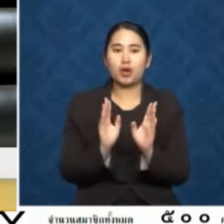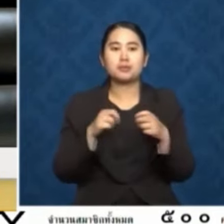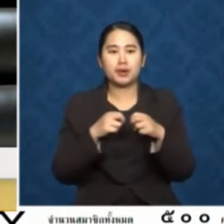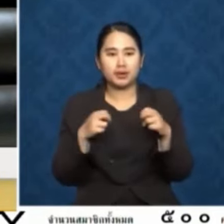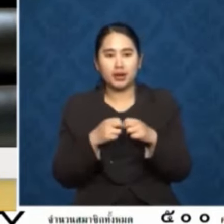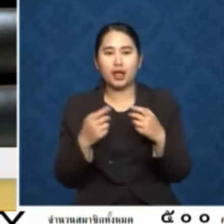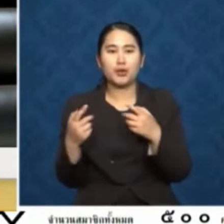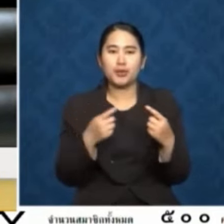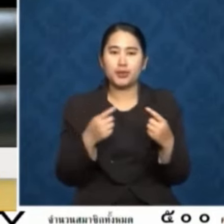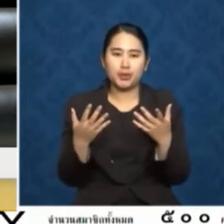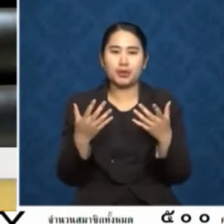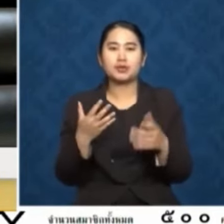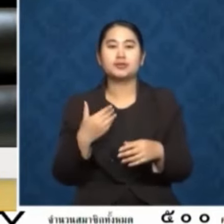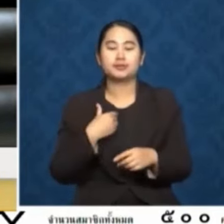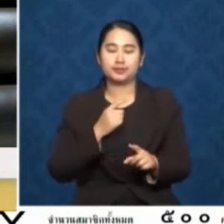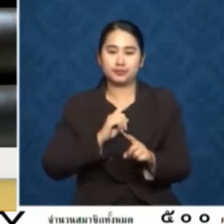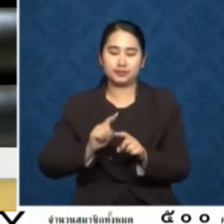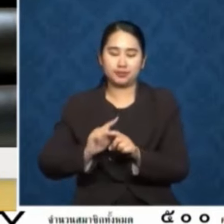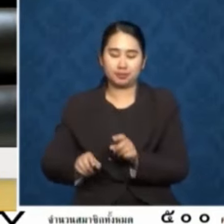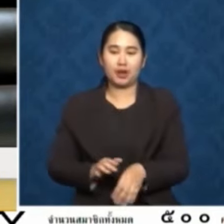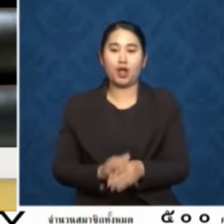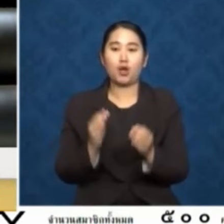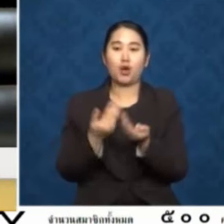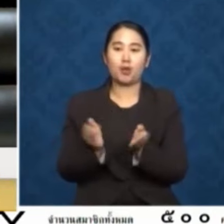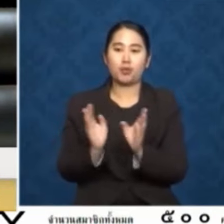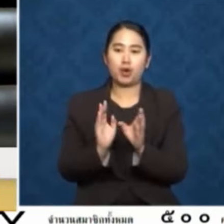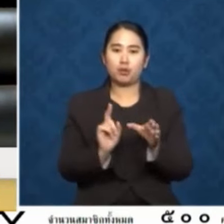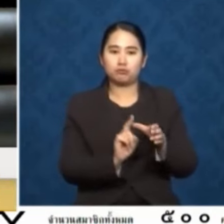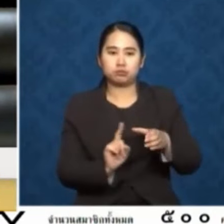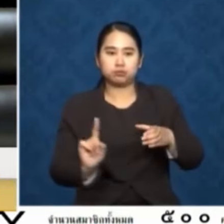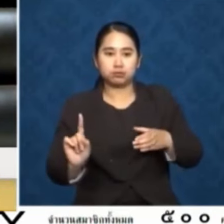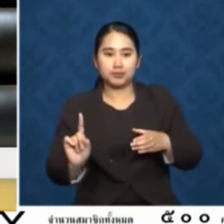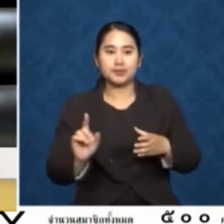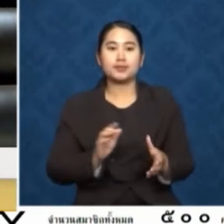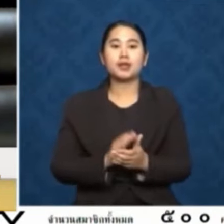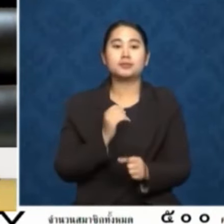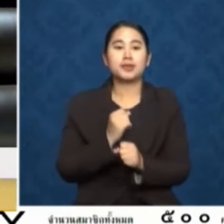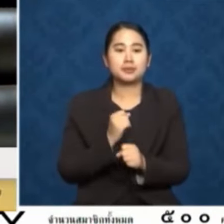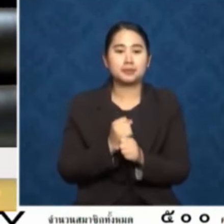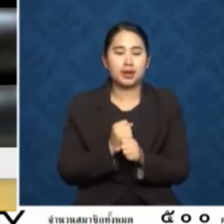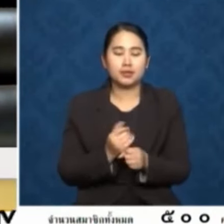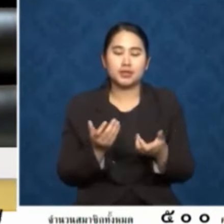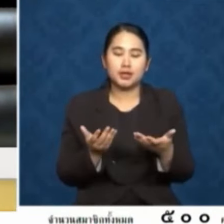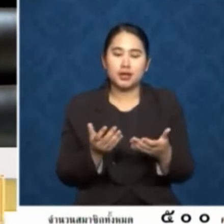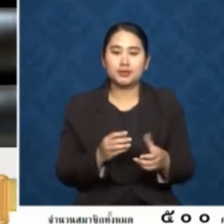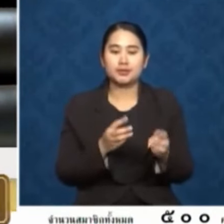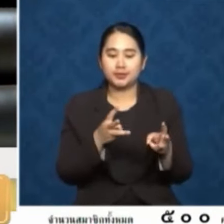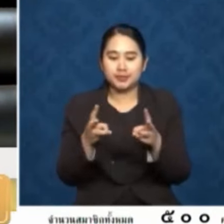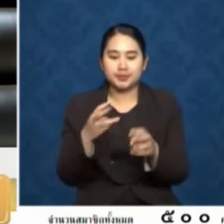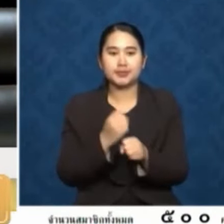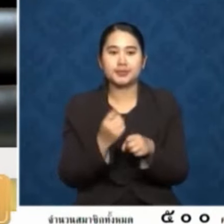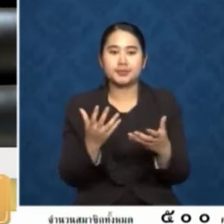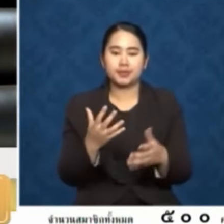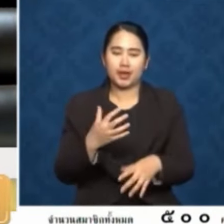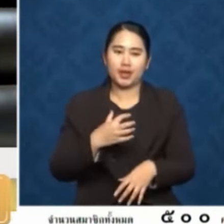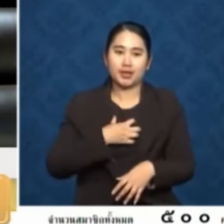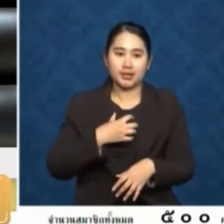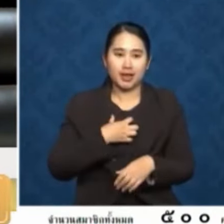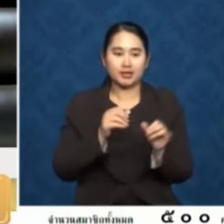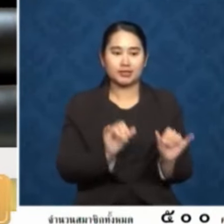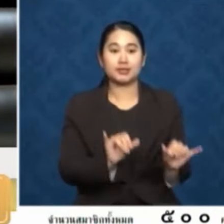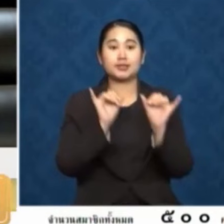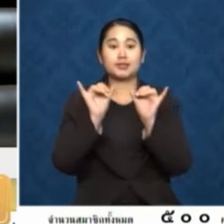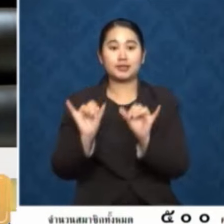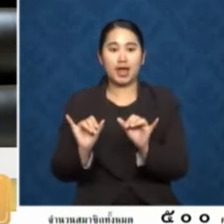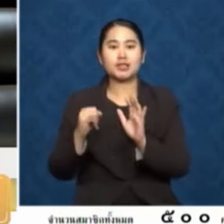ญหานะครับห่างจากครอบครัวแล้วก็เรื่องของการหาทางที่จะย้ายกลับมาที่บ้านเกิดตัวเ